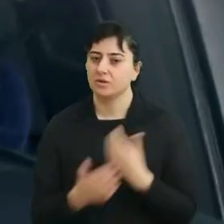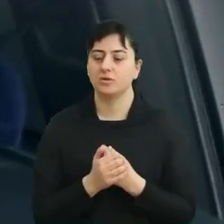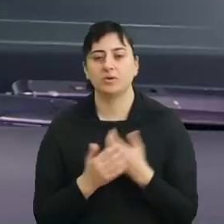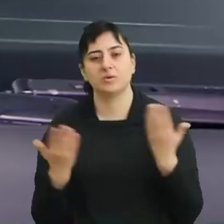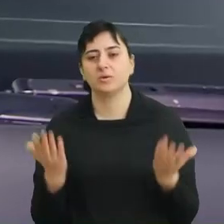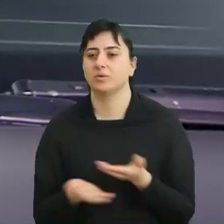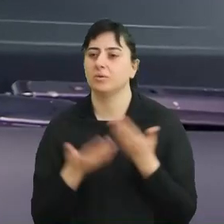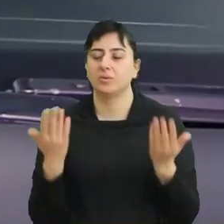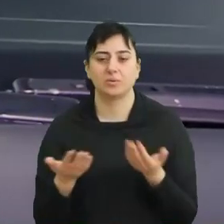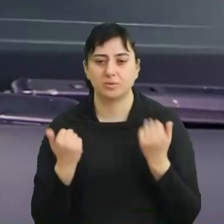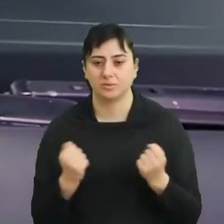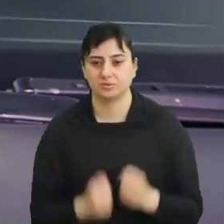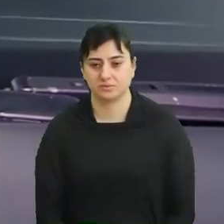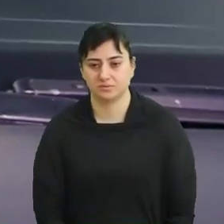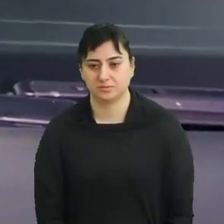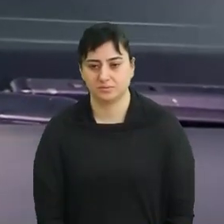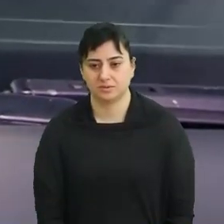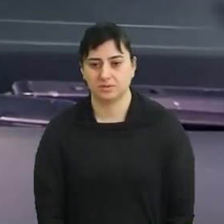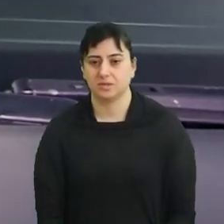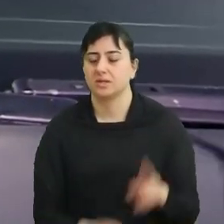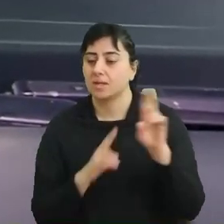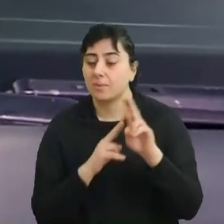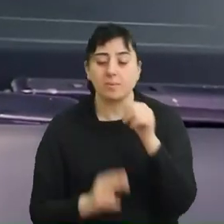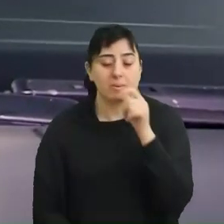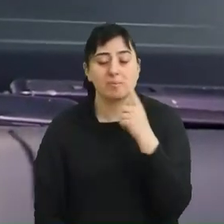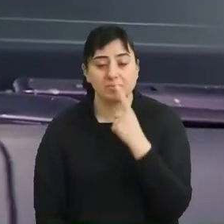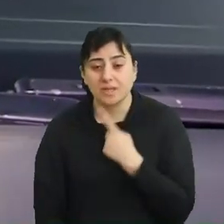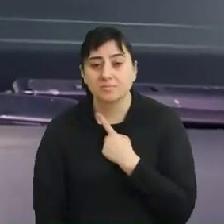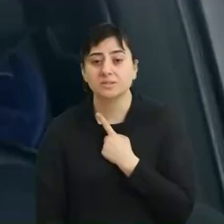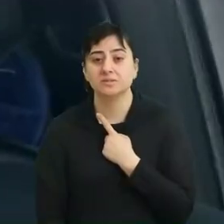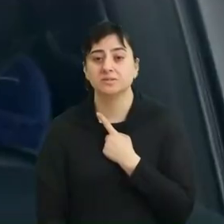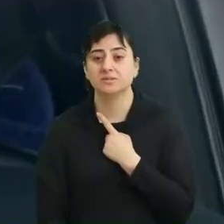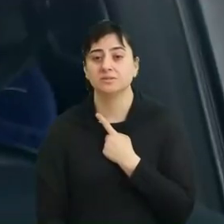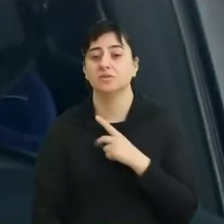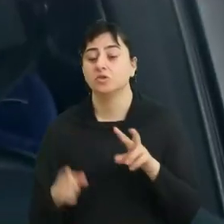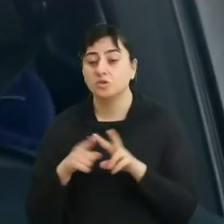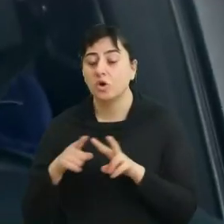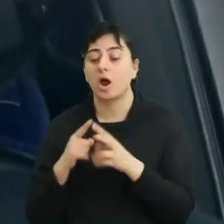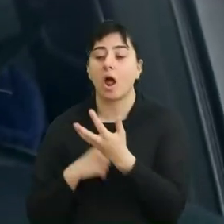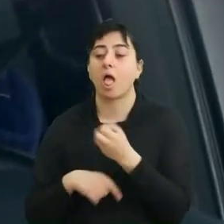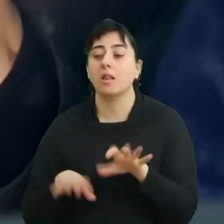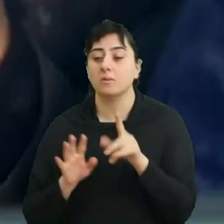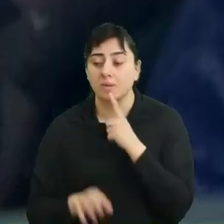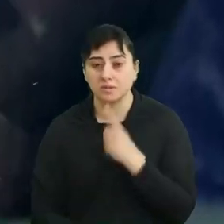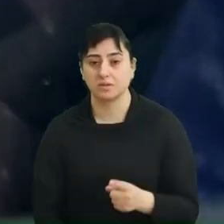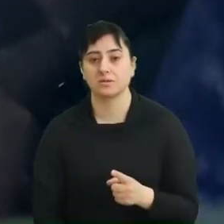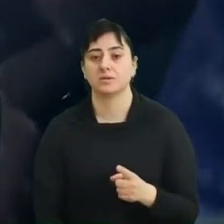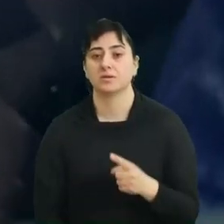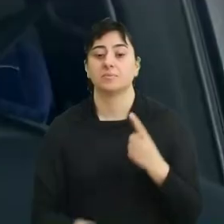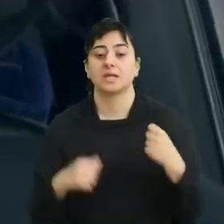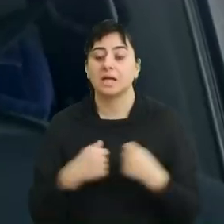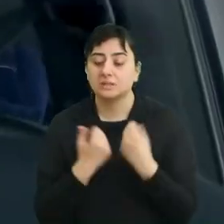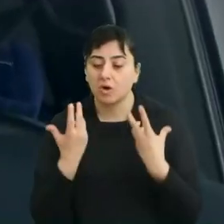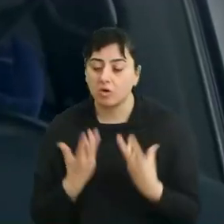Oy oy. Oy oy. Kemal babam demişti, rahmetli babam demişti. Nurhan'ı almayalım demişti. Bir